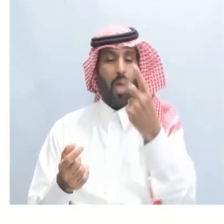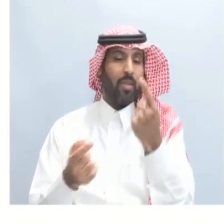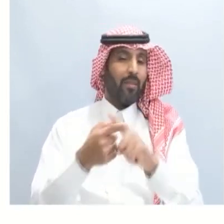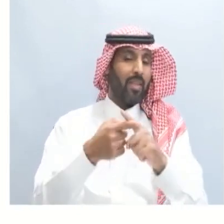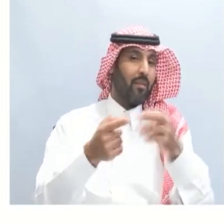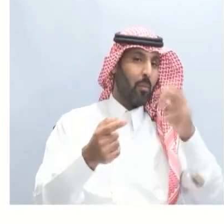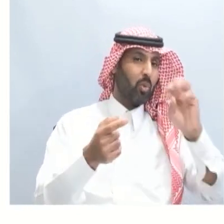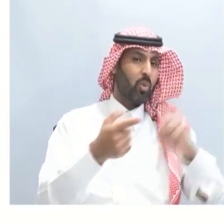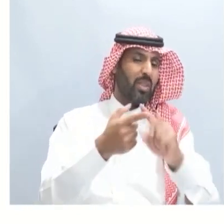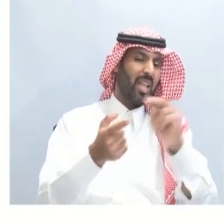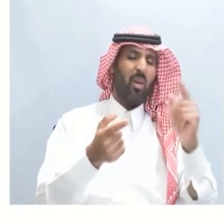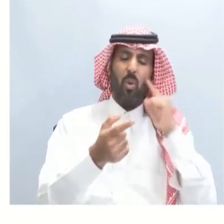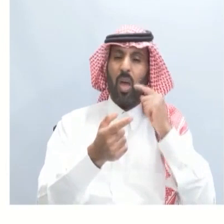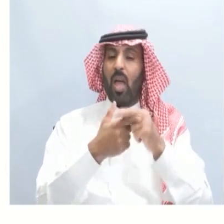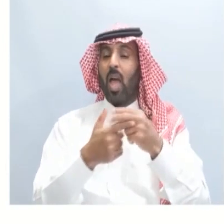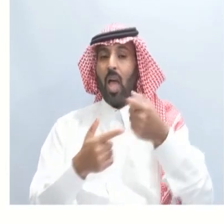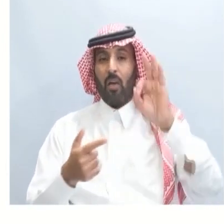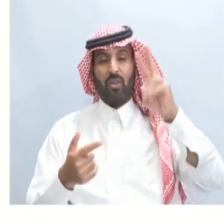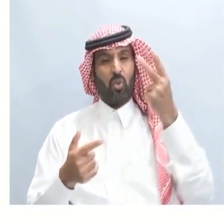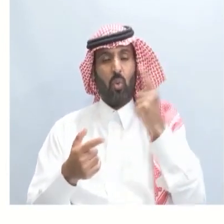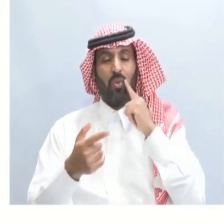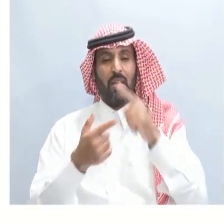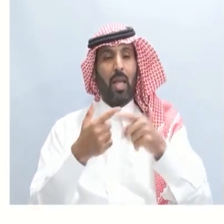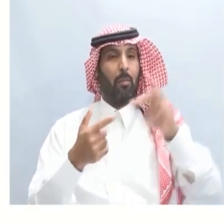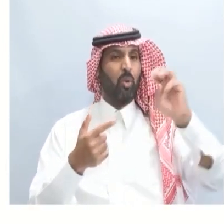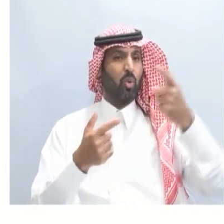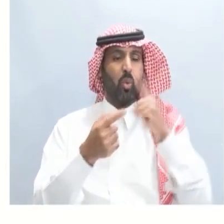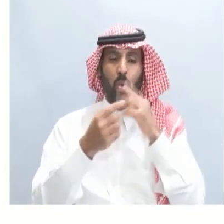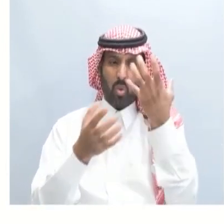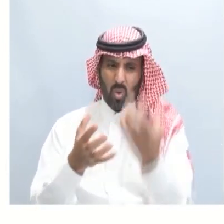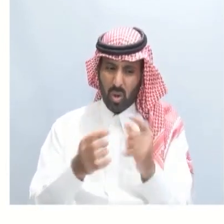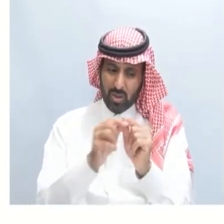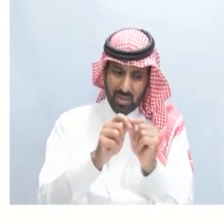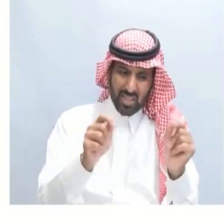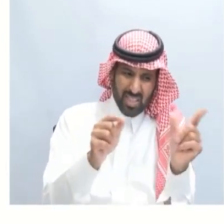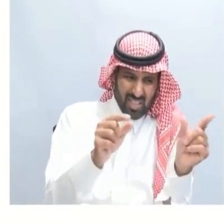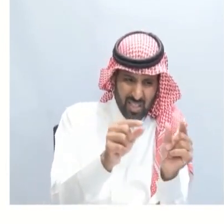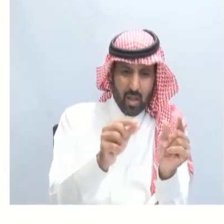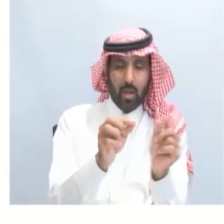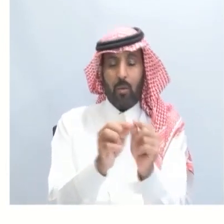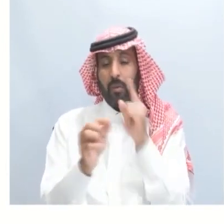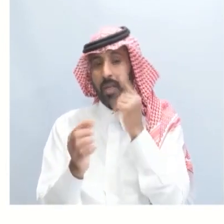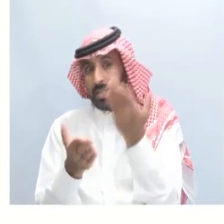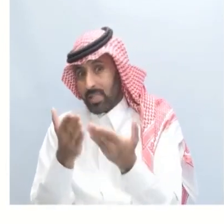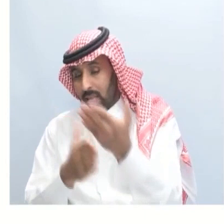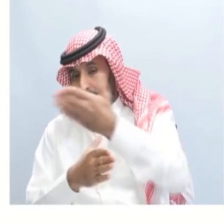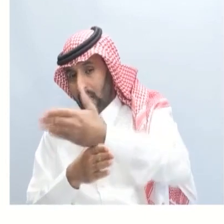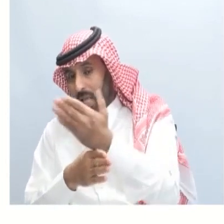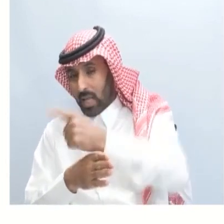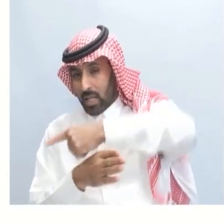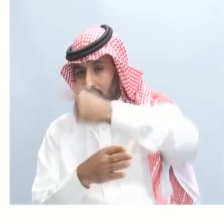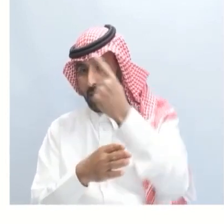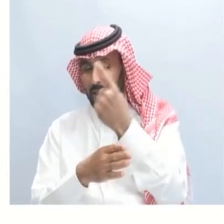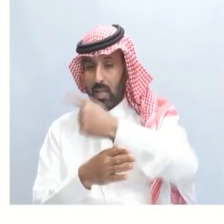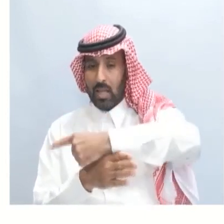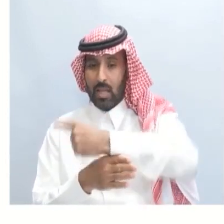تساوي اف ت في ام 2 وكذلك الثقل الاكبر يصاحبه بعد اقل اذا ما شرط الجس اتزان جسم دورانيا ان